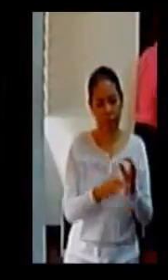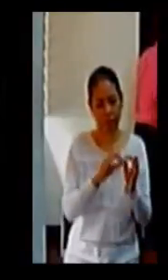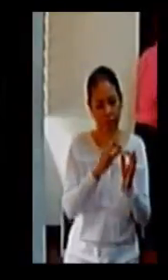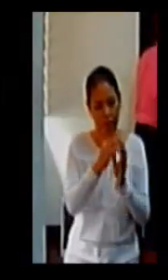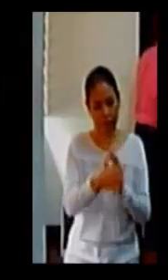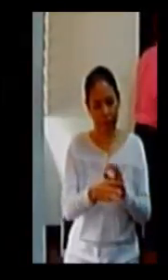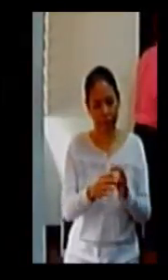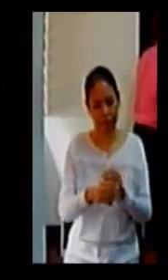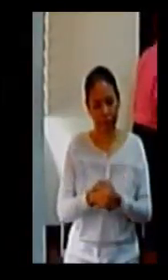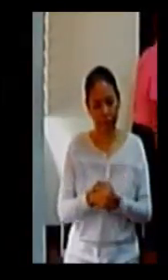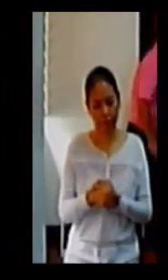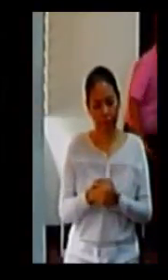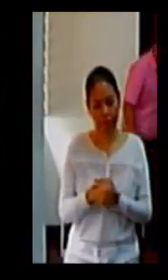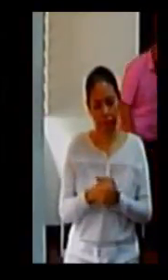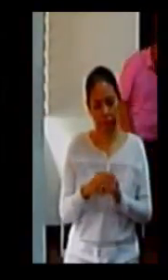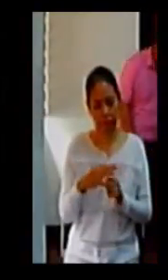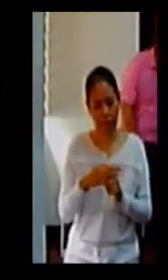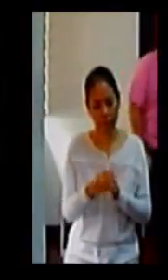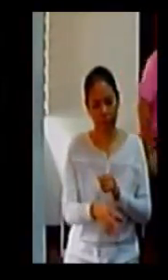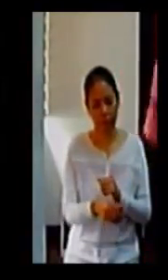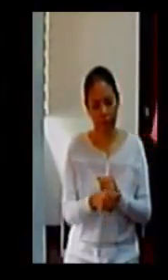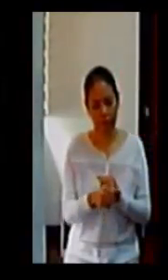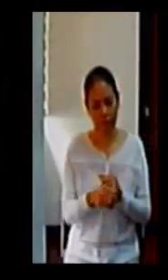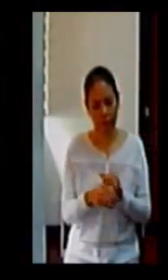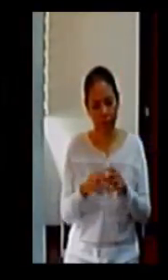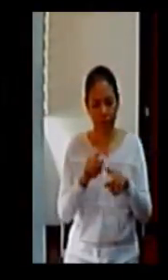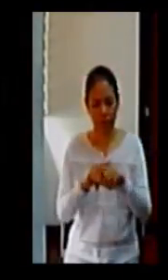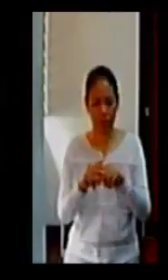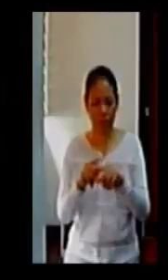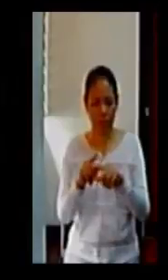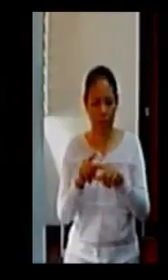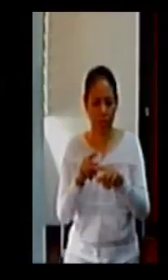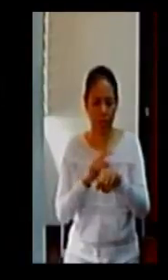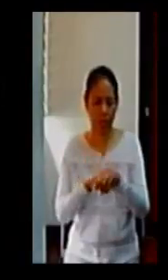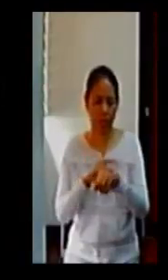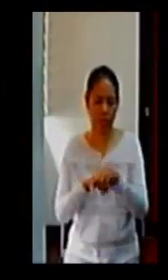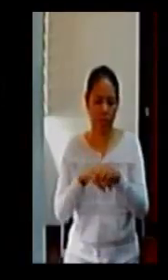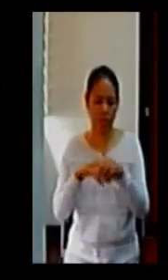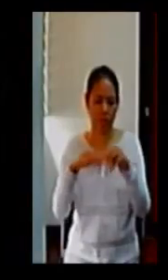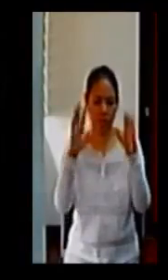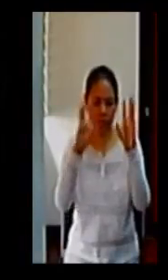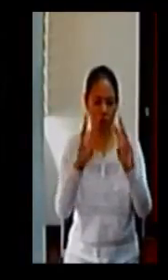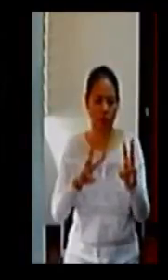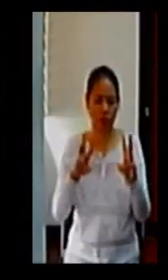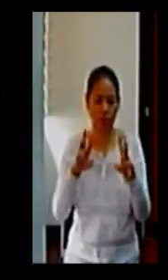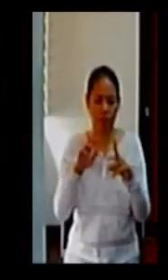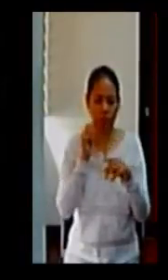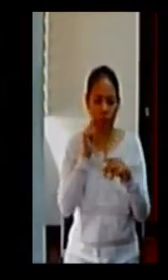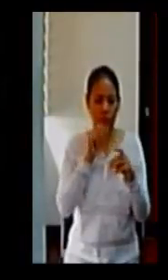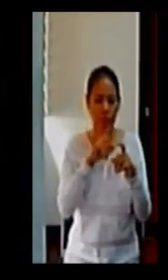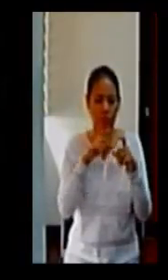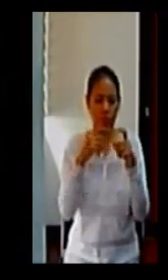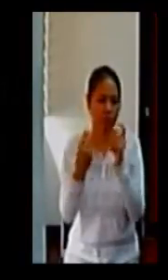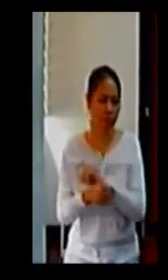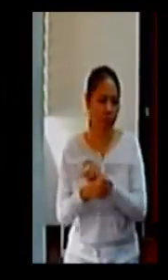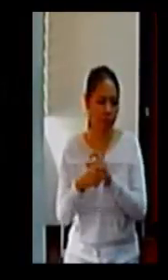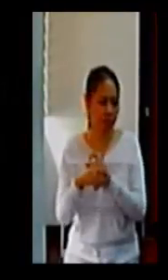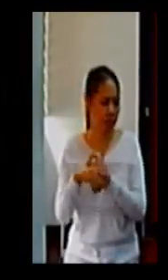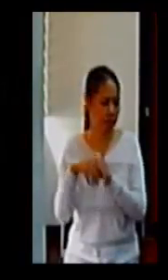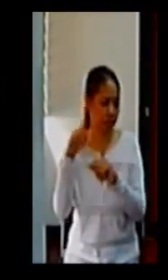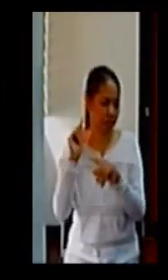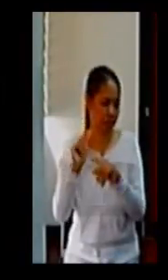So, yung panahon na paiba-iba, yun ang hindi ninyo masundan o